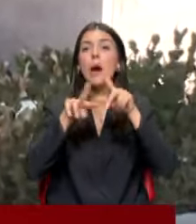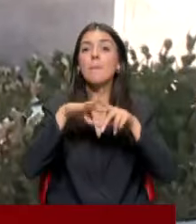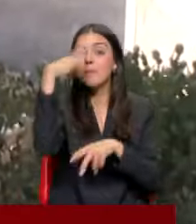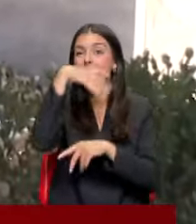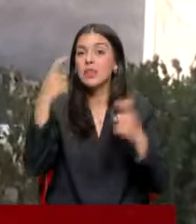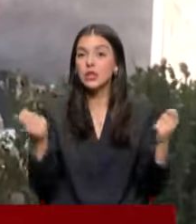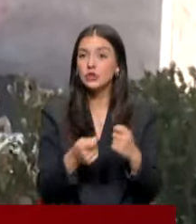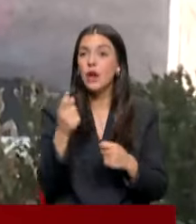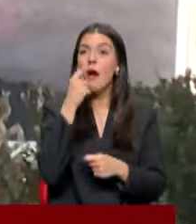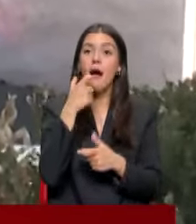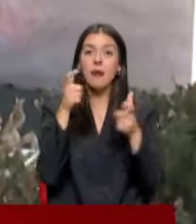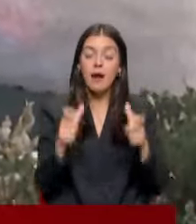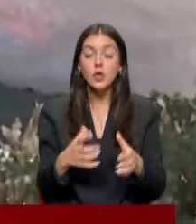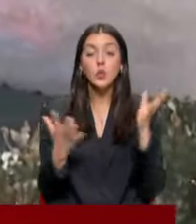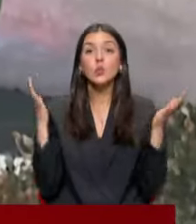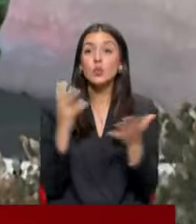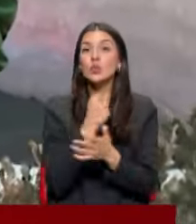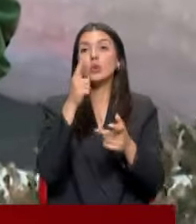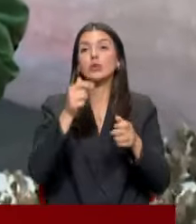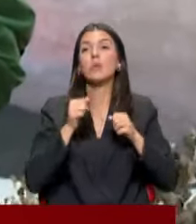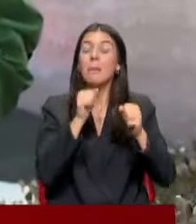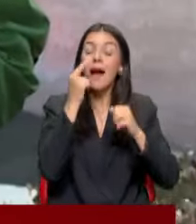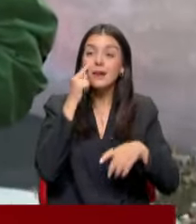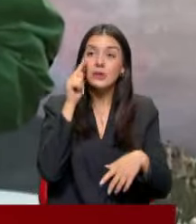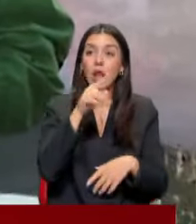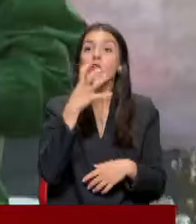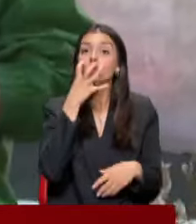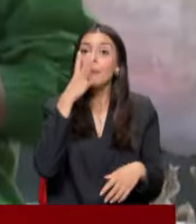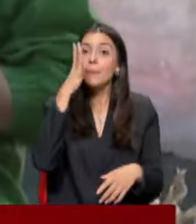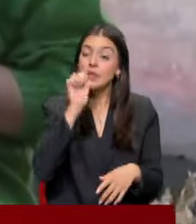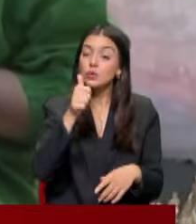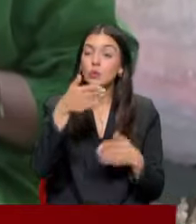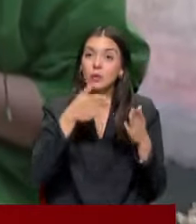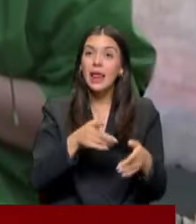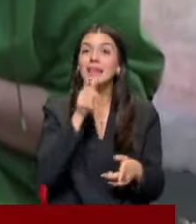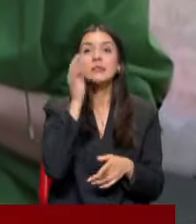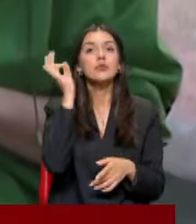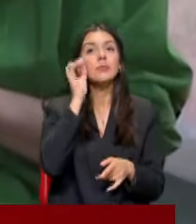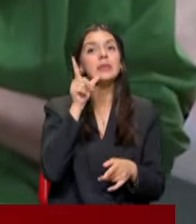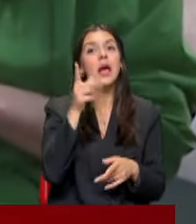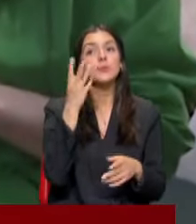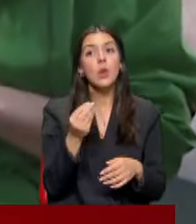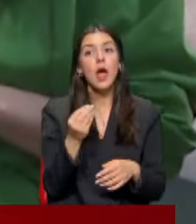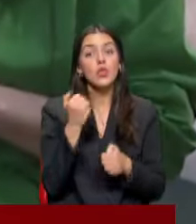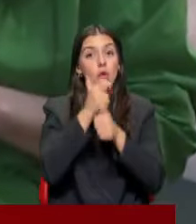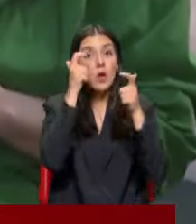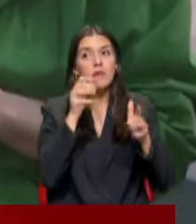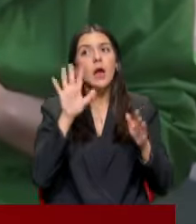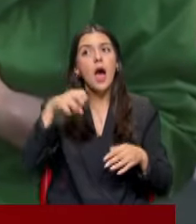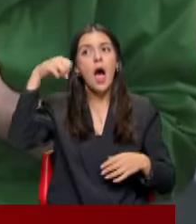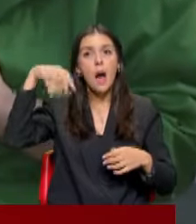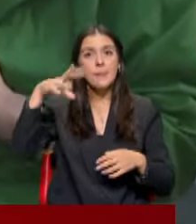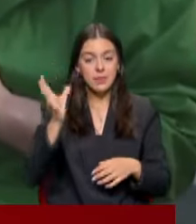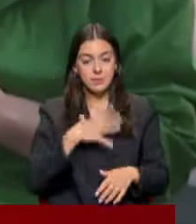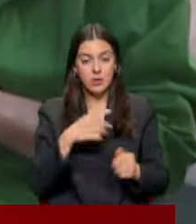Ankara Kurtuluş Parkı'ndaki nöbetlerinin de 5. günündeler ve seslerini duyması gereken yetkililer AK Partili